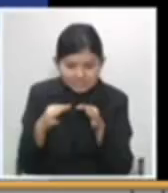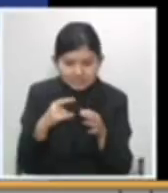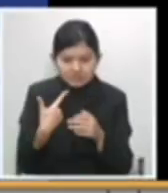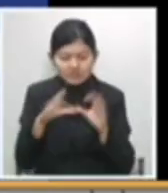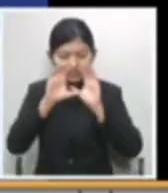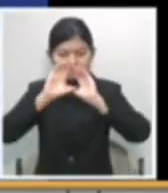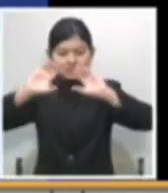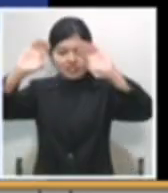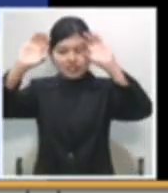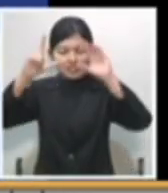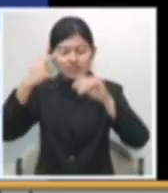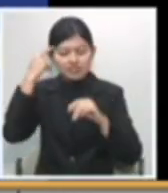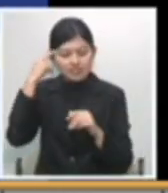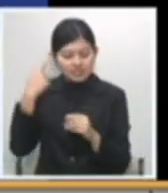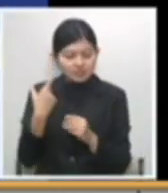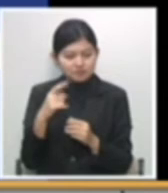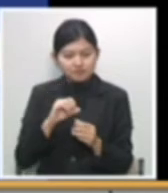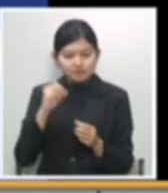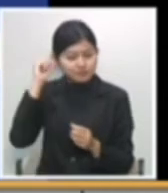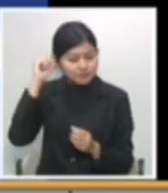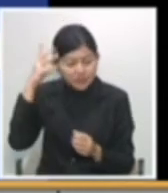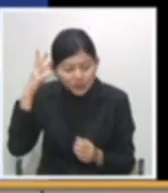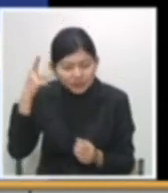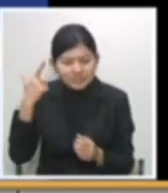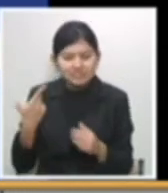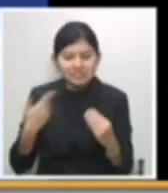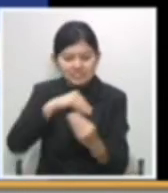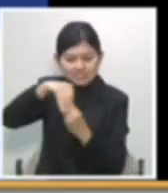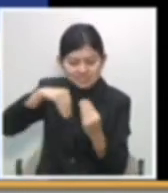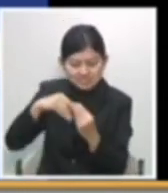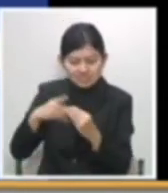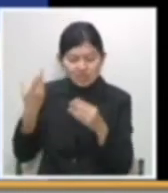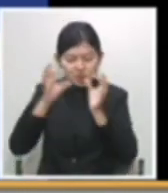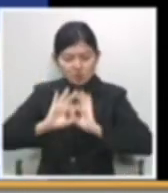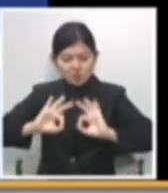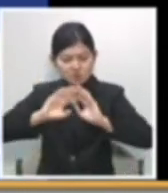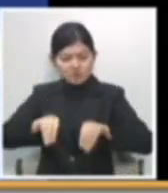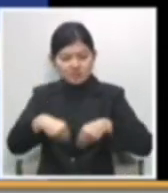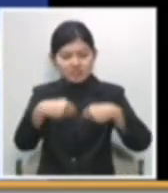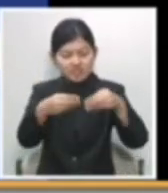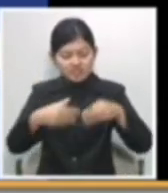จเศรษฐกิจระดับกลางและล่างไม่ให้ความสำคัญไม่